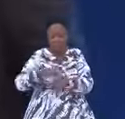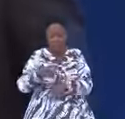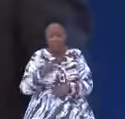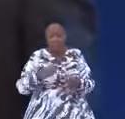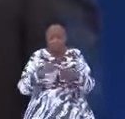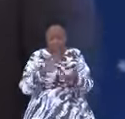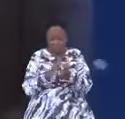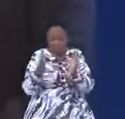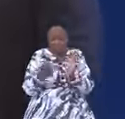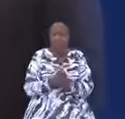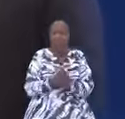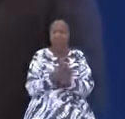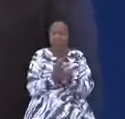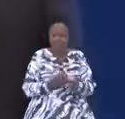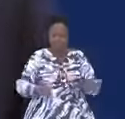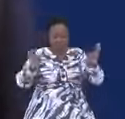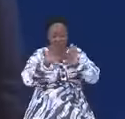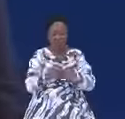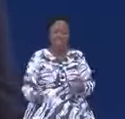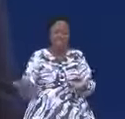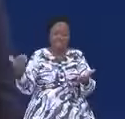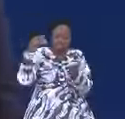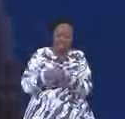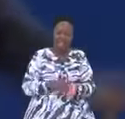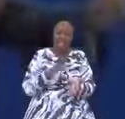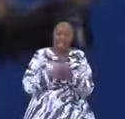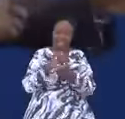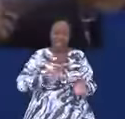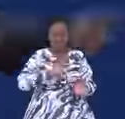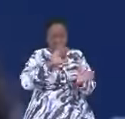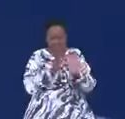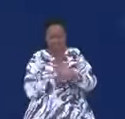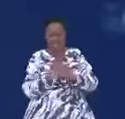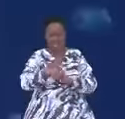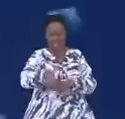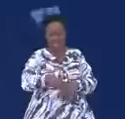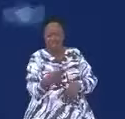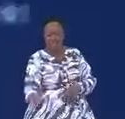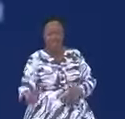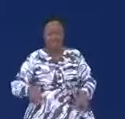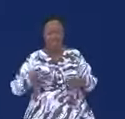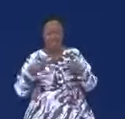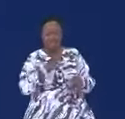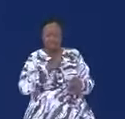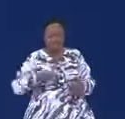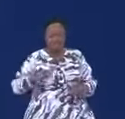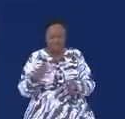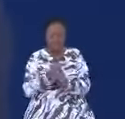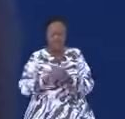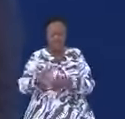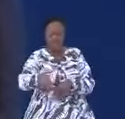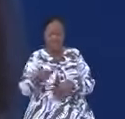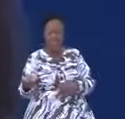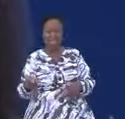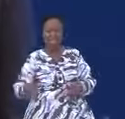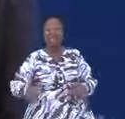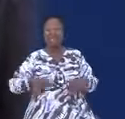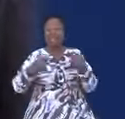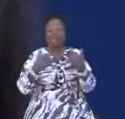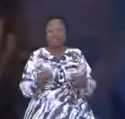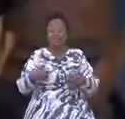une vie inutile dieu m'a procès des unités ce soit un endroit utile